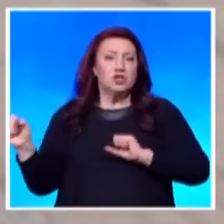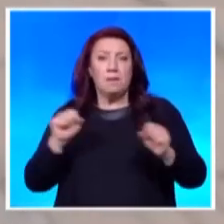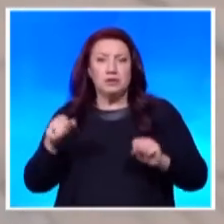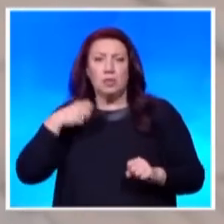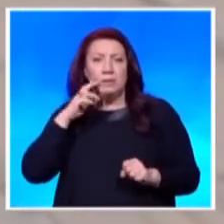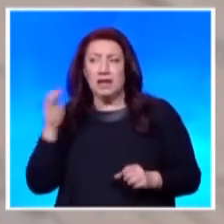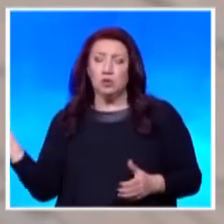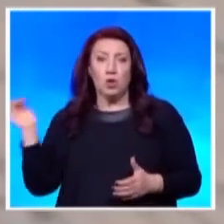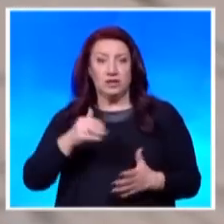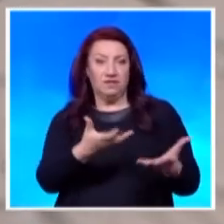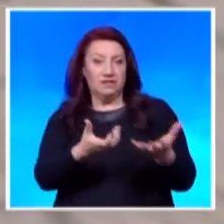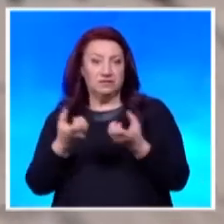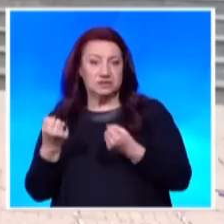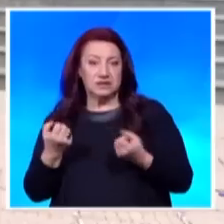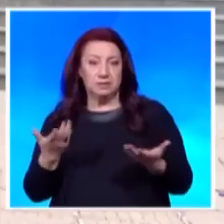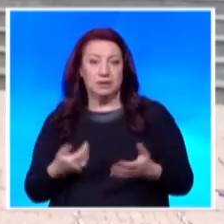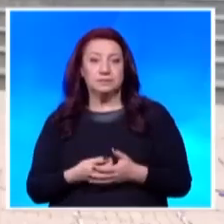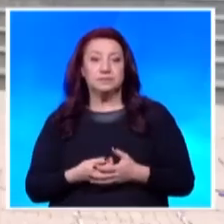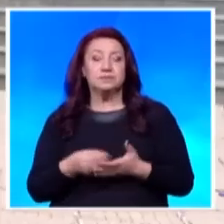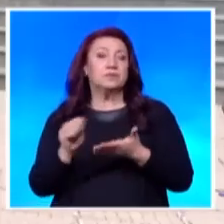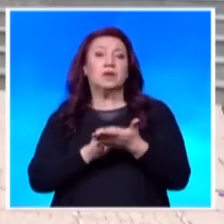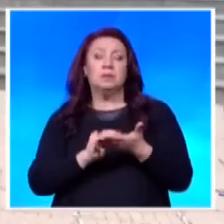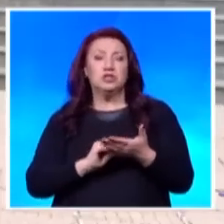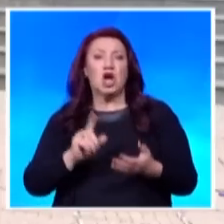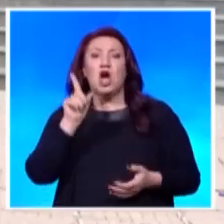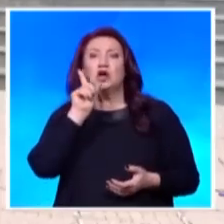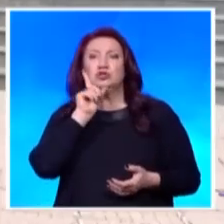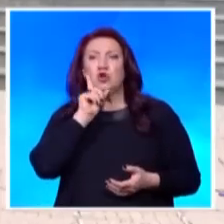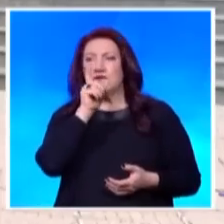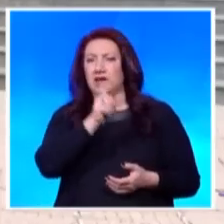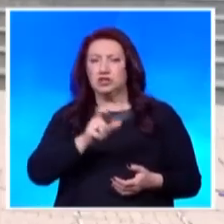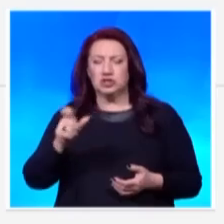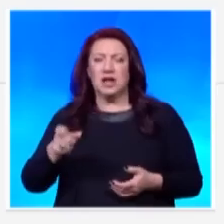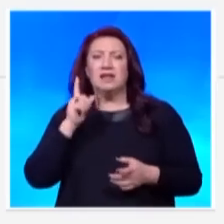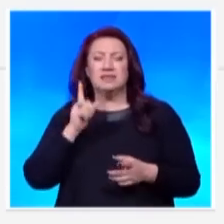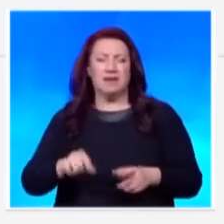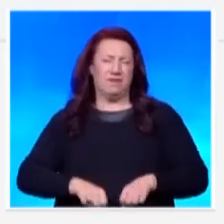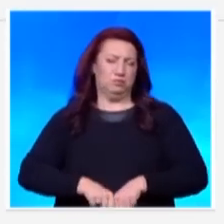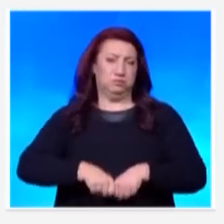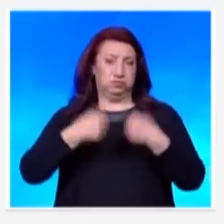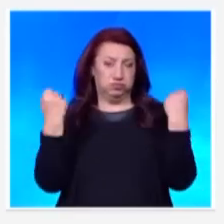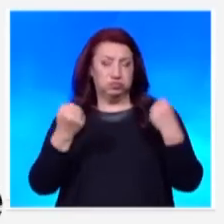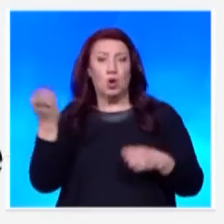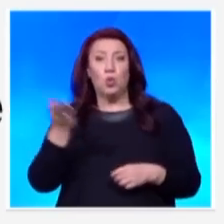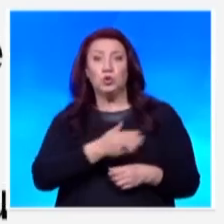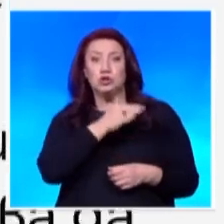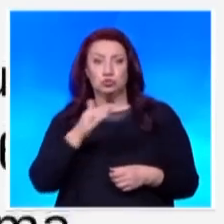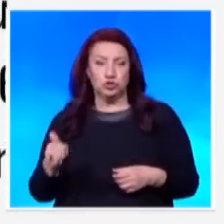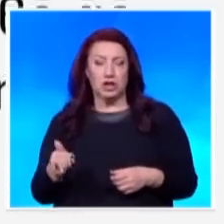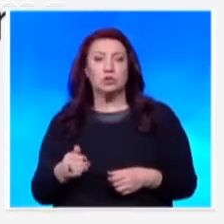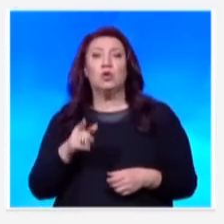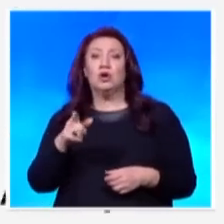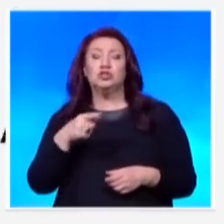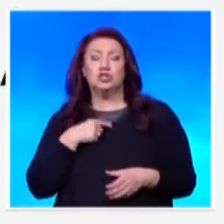пише човешката раса да бъде унищожена. Във всички училища са поставени тротилови заряди. Ако някой иска да ни унищожи, няма да ни